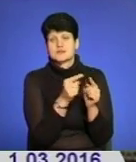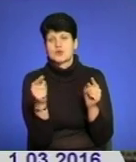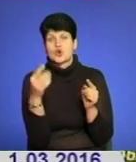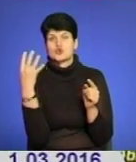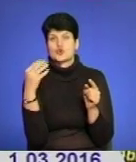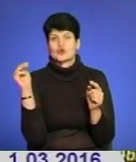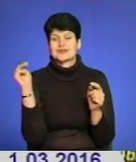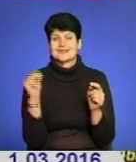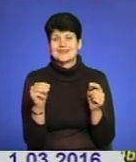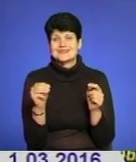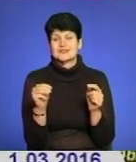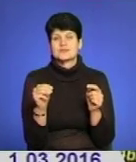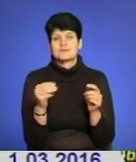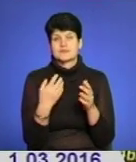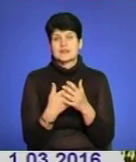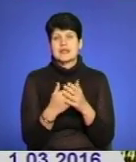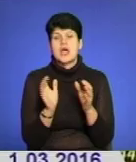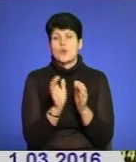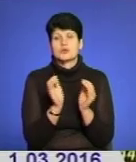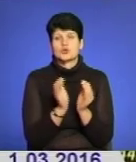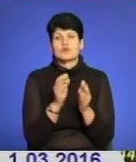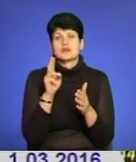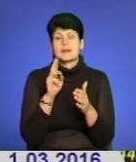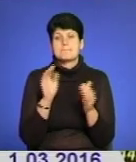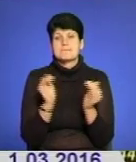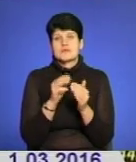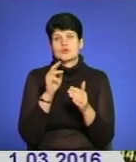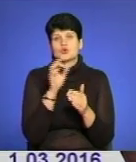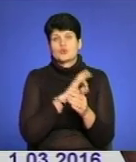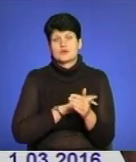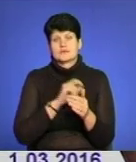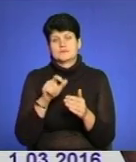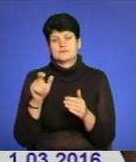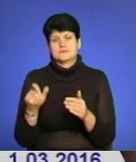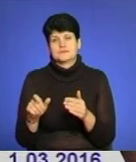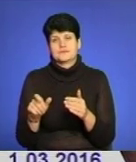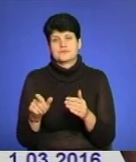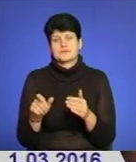тисяч неоподаткованих мінімумів доходів громадян з конфіскацією грального обладнання.